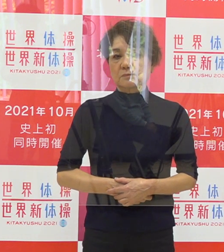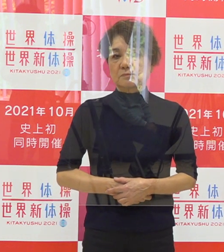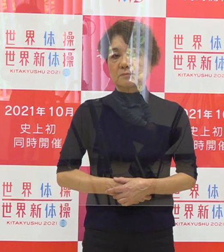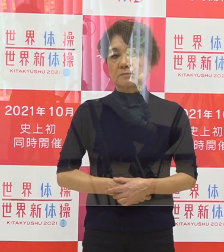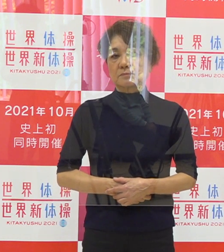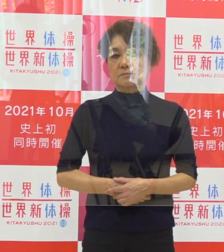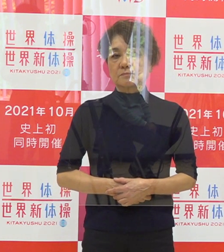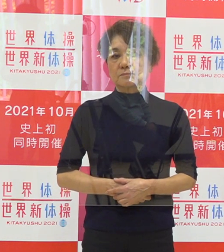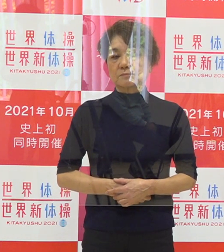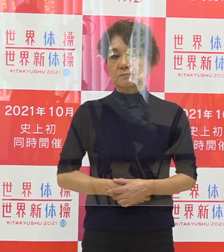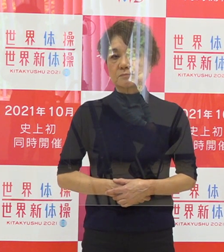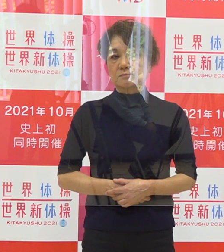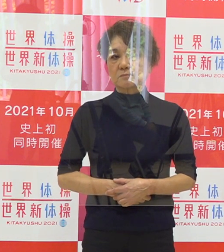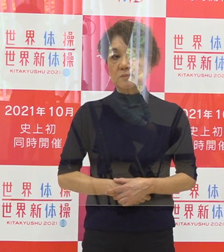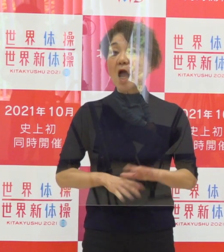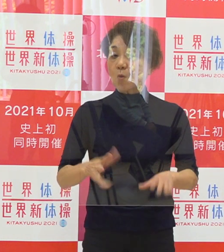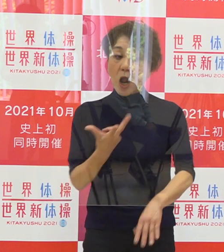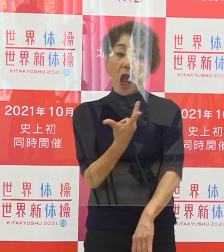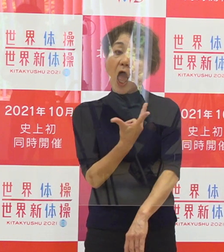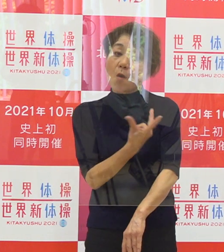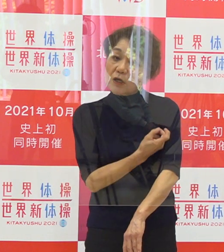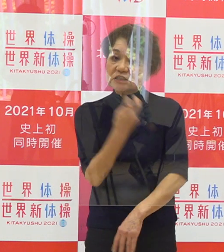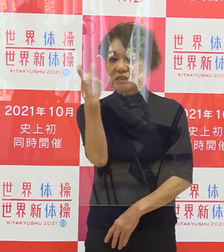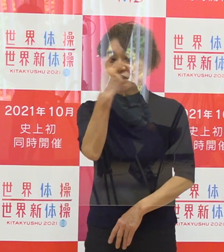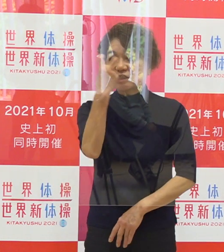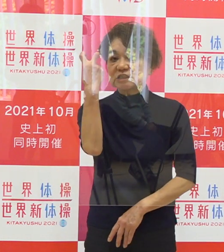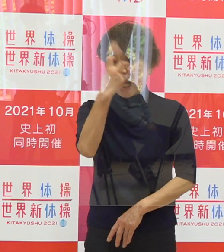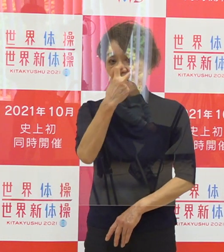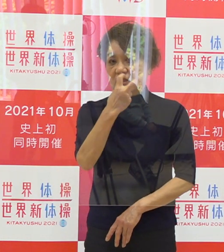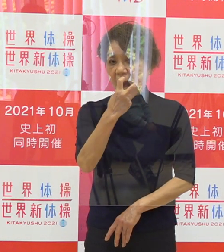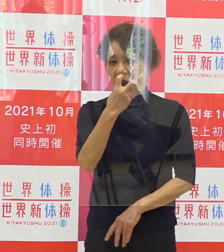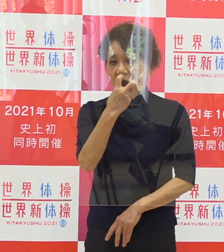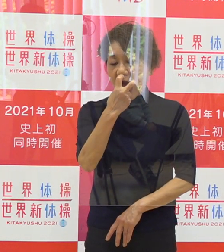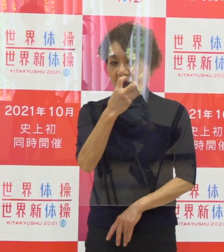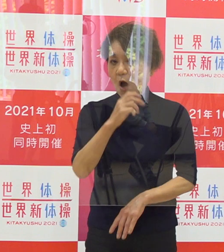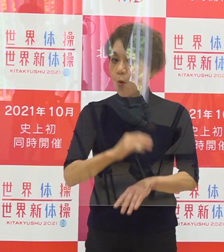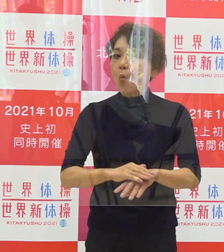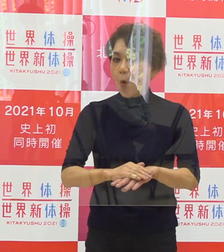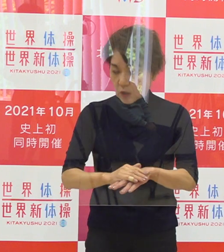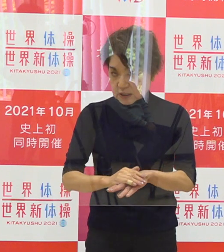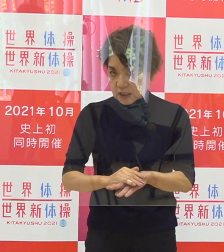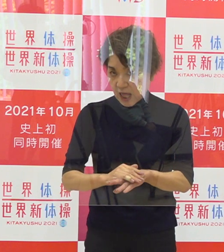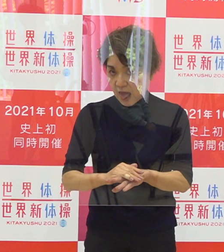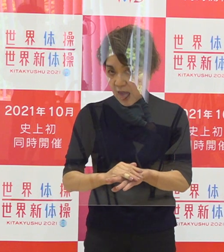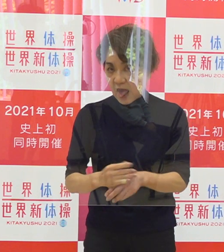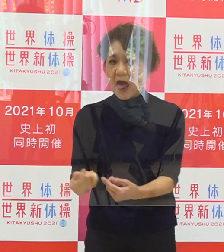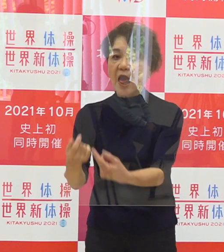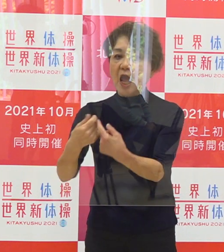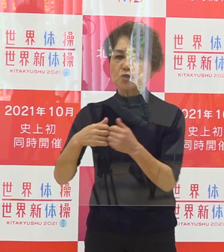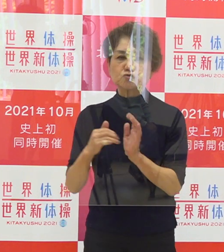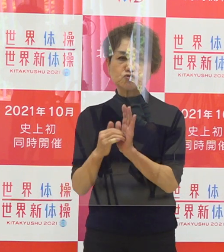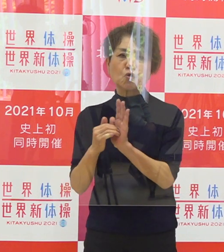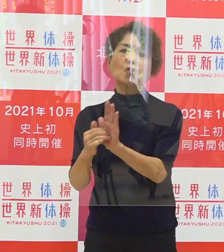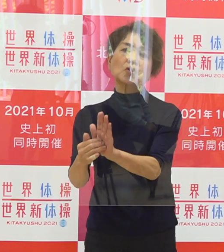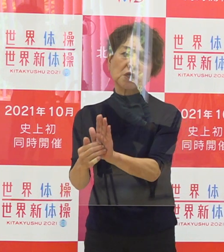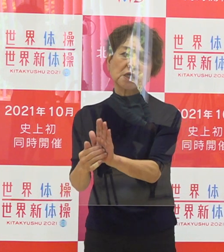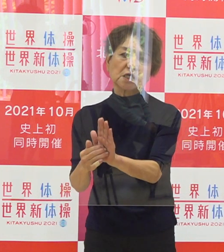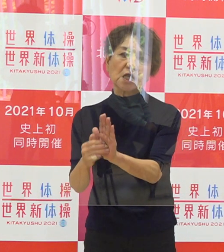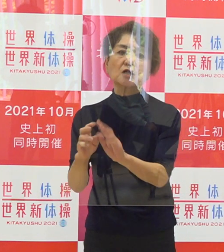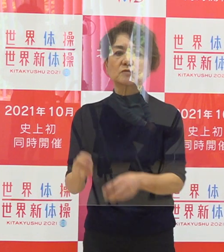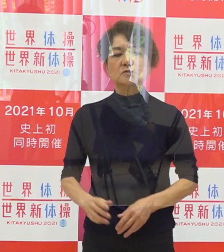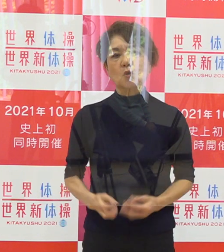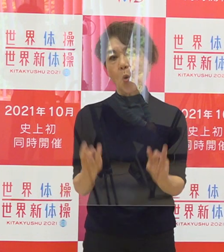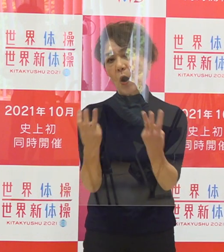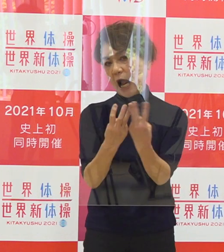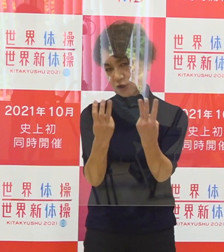まず1点、今回のワクチン検査パッケージにおきまして、まあ、入場拒否に当たるような形になった方の件数で